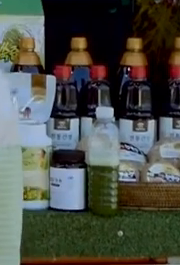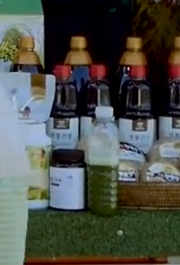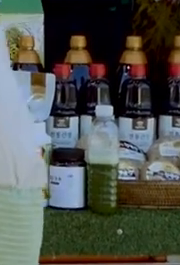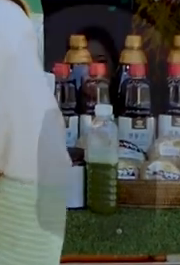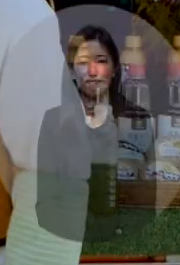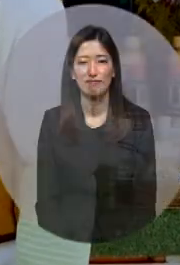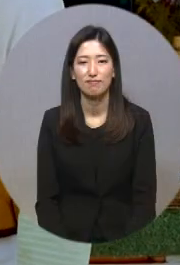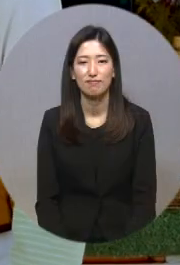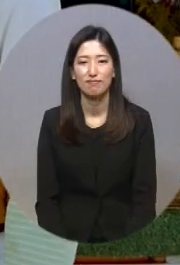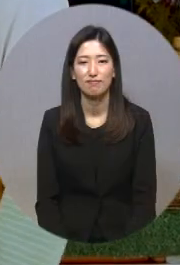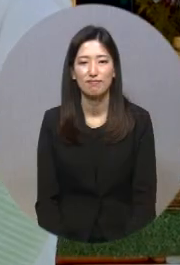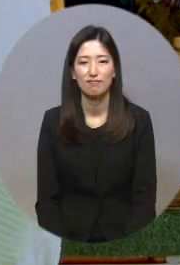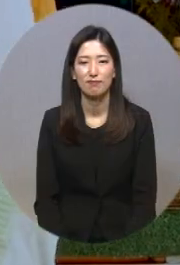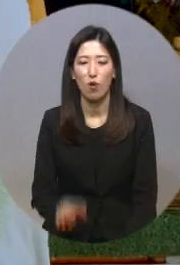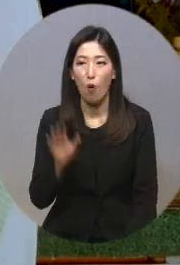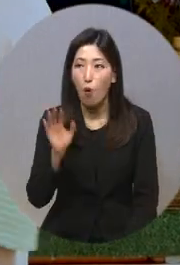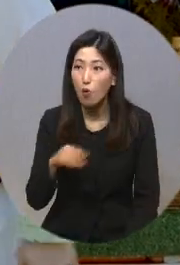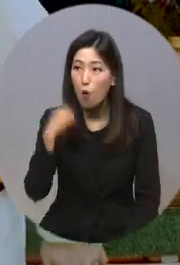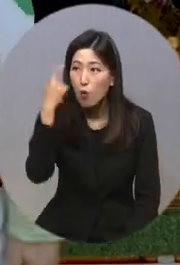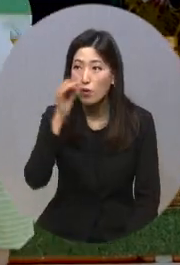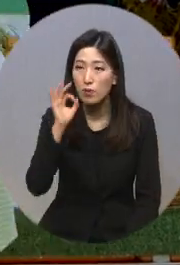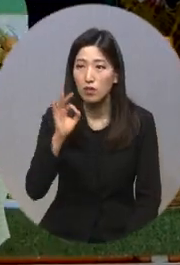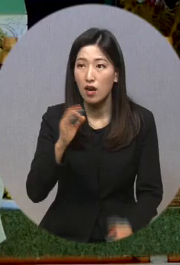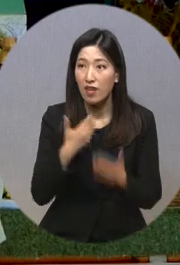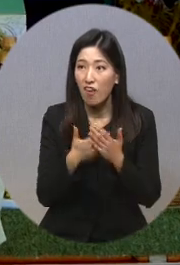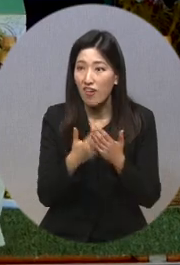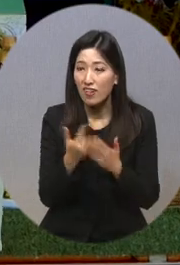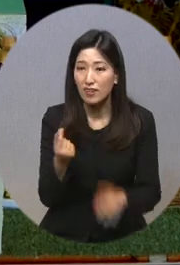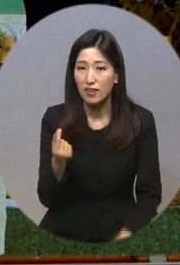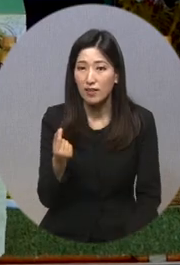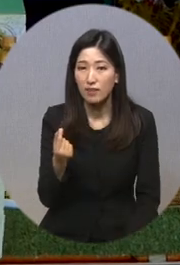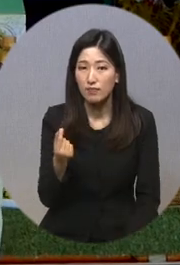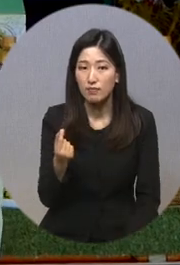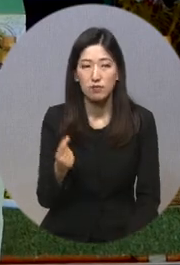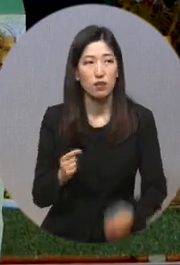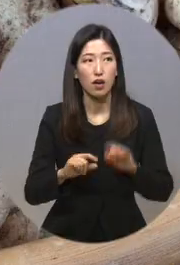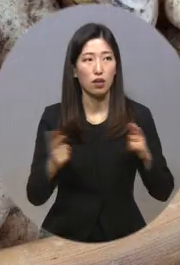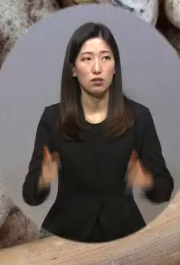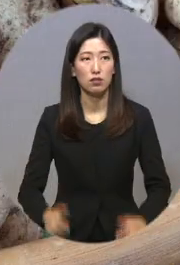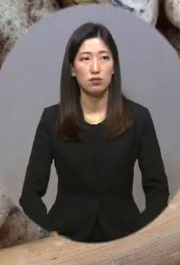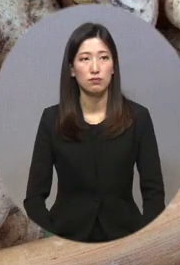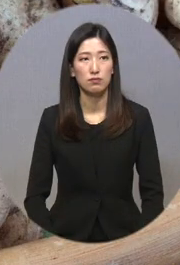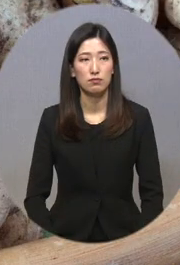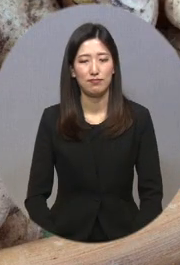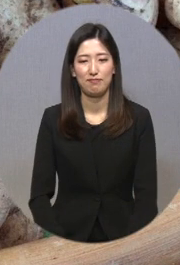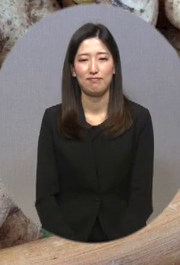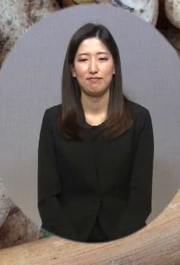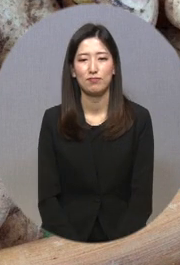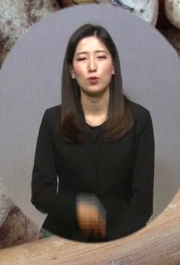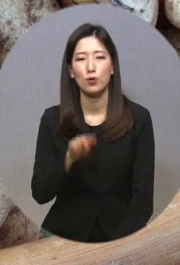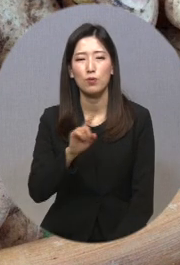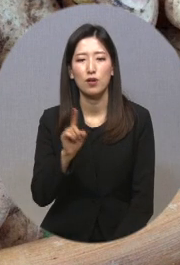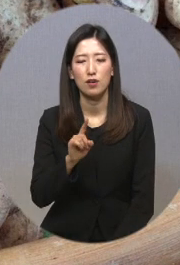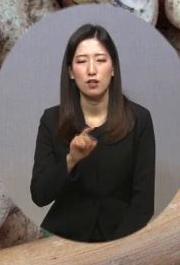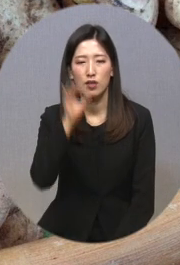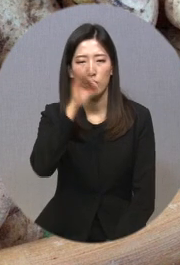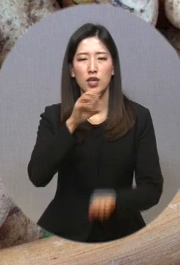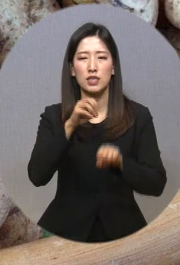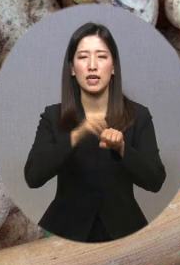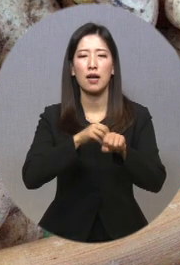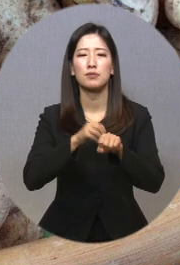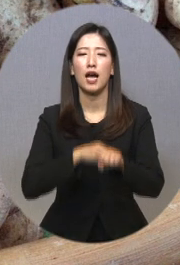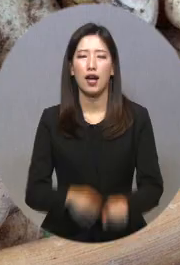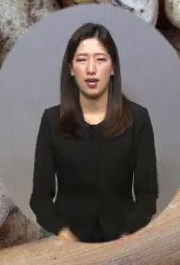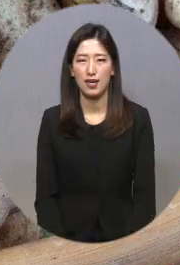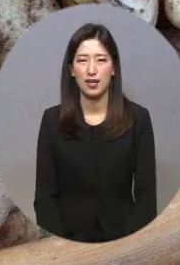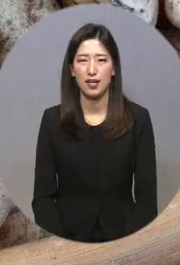아우 대표님. 네. 표정 보니까 좀 떨리시는 것 같아요. 아니요. 안 떨려요? 예. 그렇습니다. 그게 뭔가요? 돼지 감자입니다. 돼지